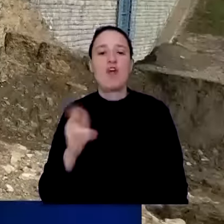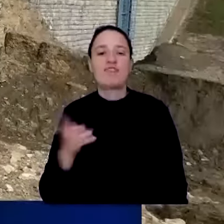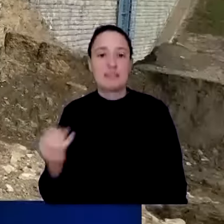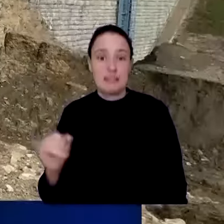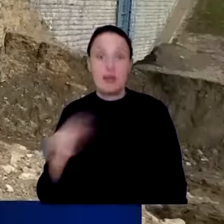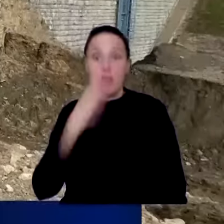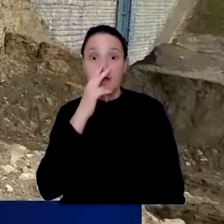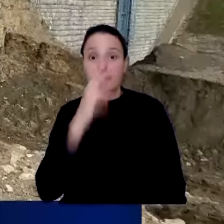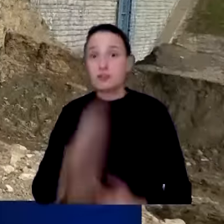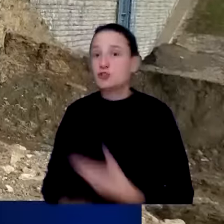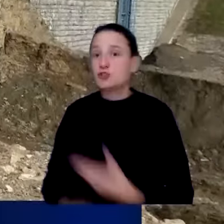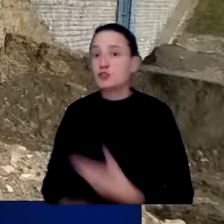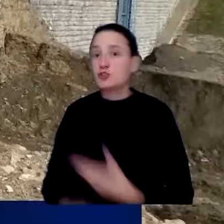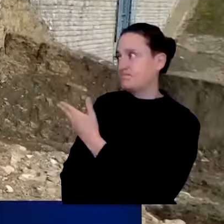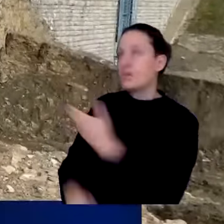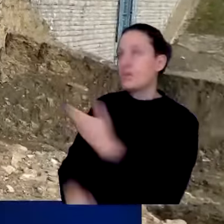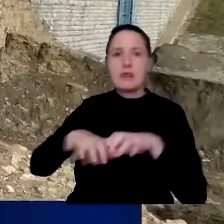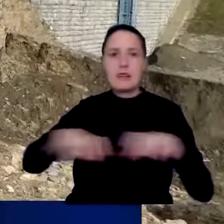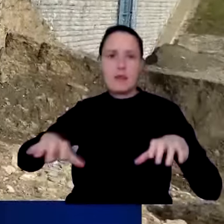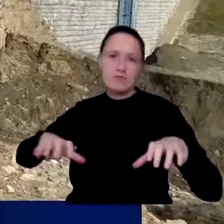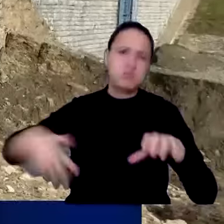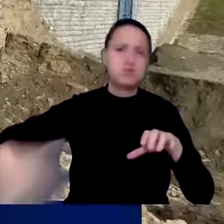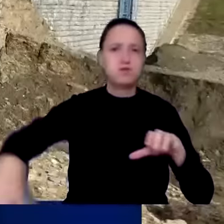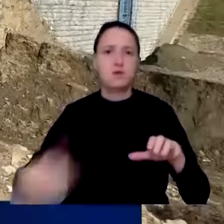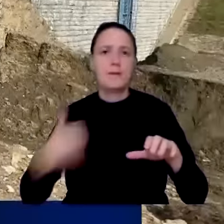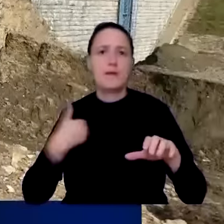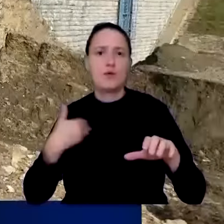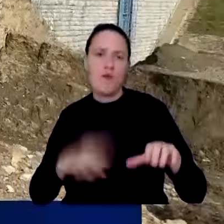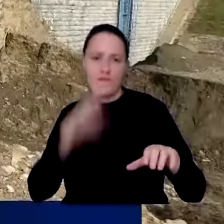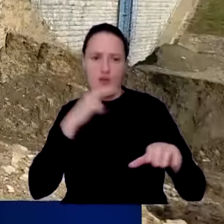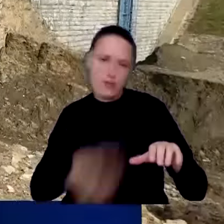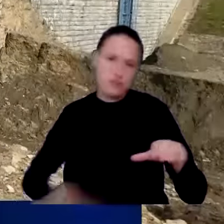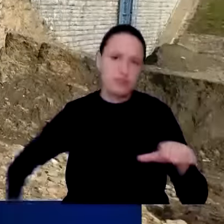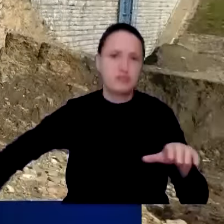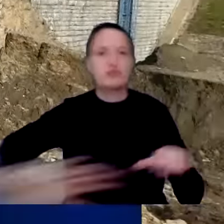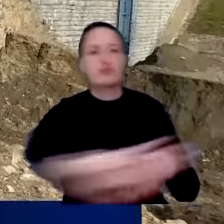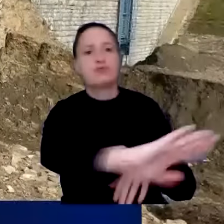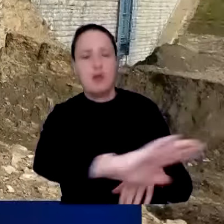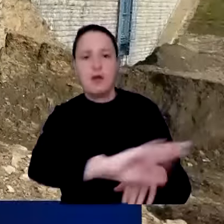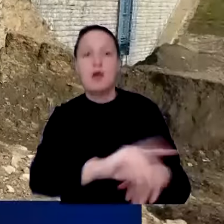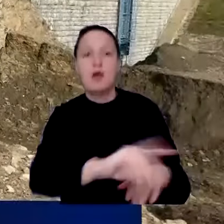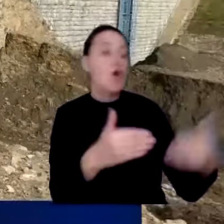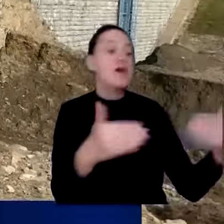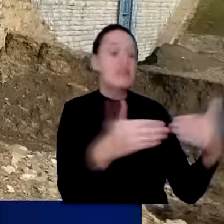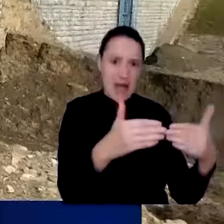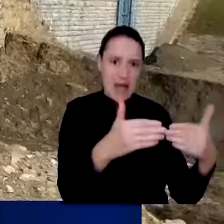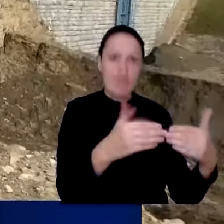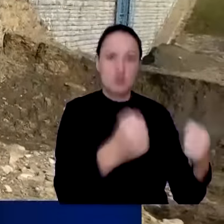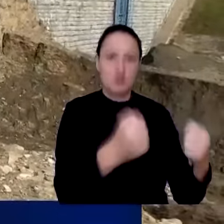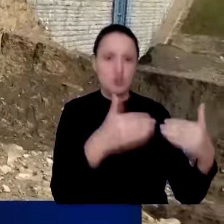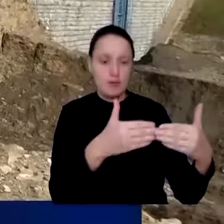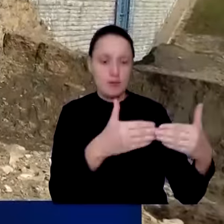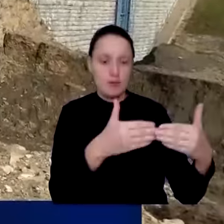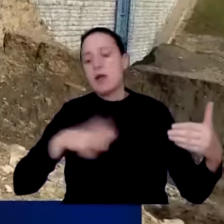tama. Właściwie wał ziemny, który do tamy jest doczepiony, który tworzy właśnie tą zaporę